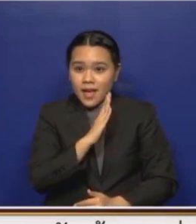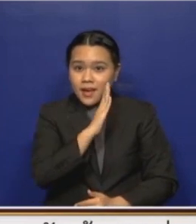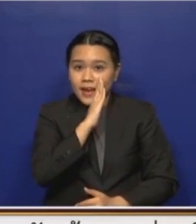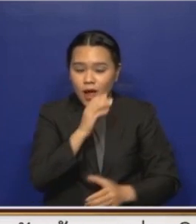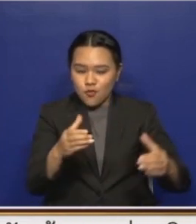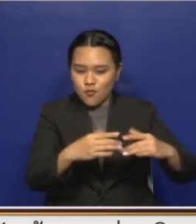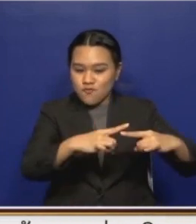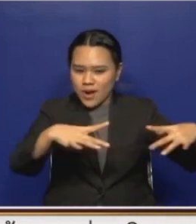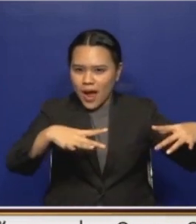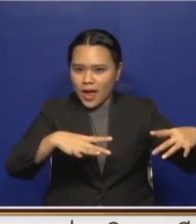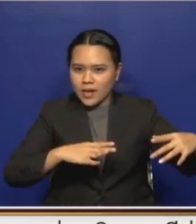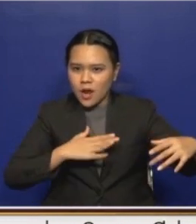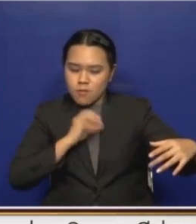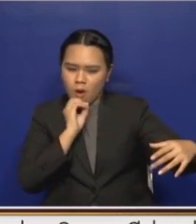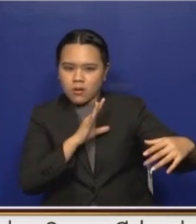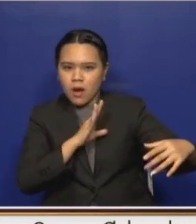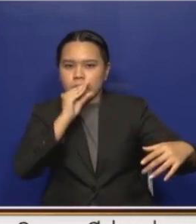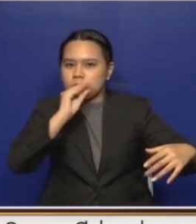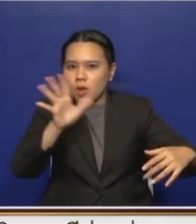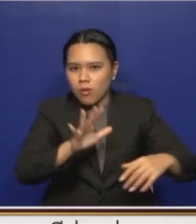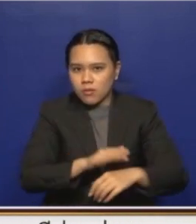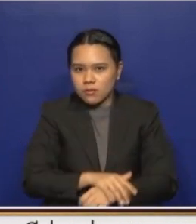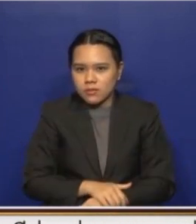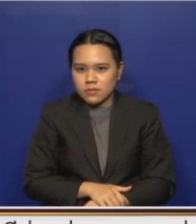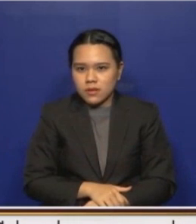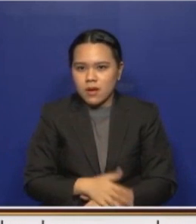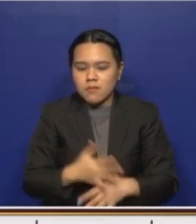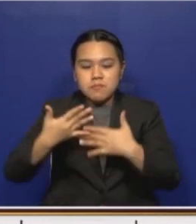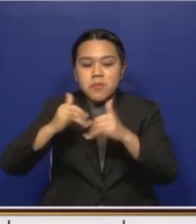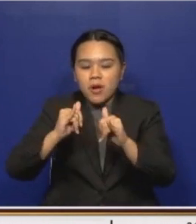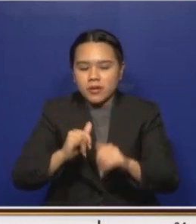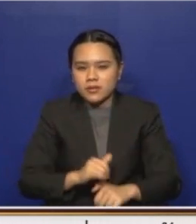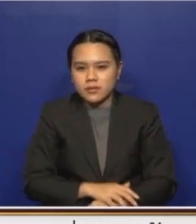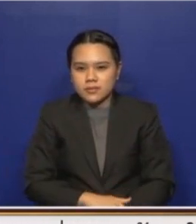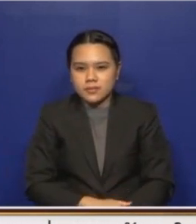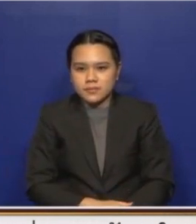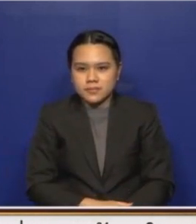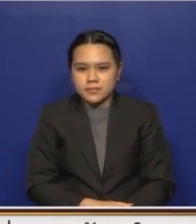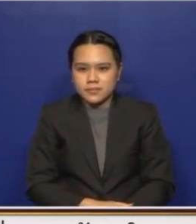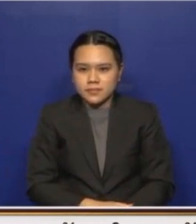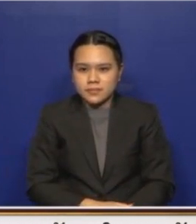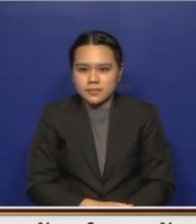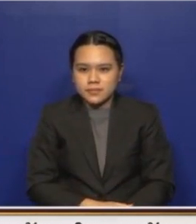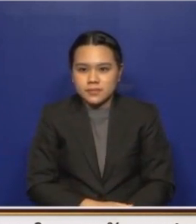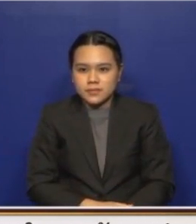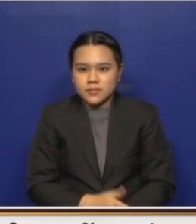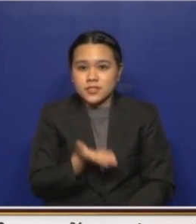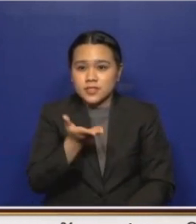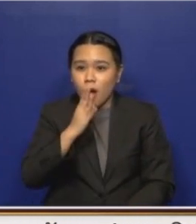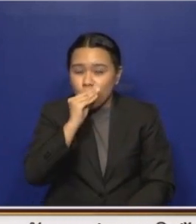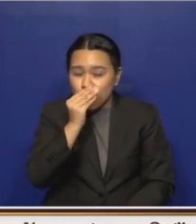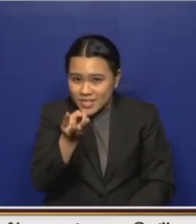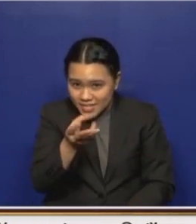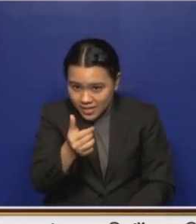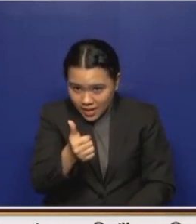ผมขอเวลาอีกนิดนึงได้ใช่ไหมครับ สรุปเลยครับ เชิญนะคร ับสรุปท่านประธานครับว่าไงครับ เชิญนะครับ เชิญได้น